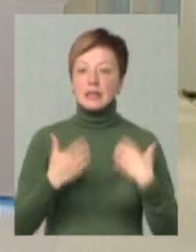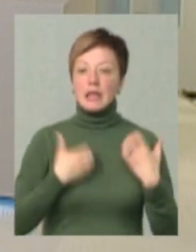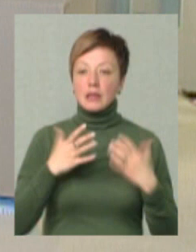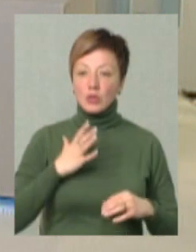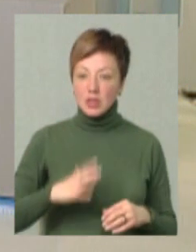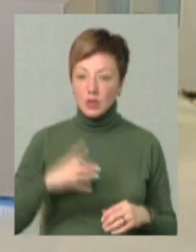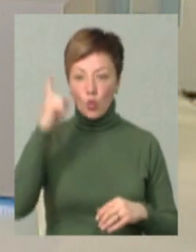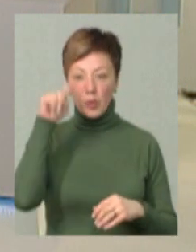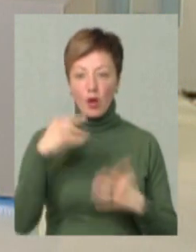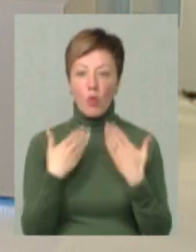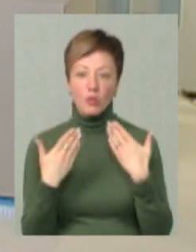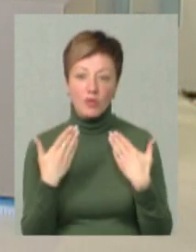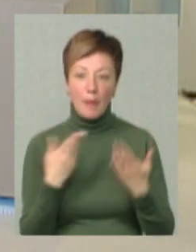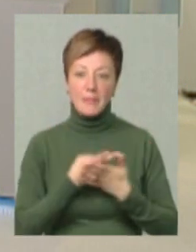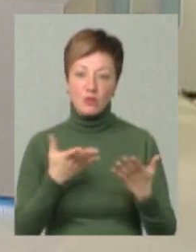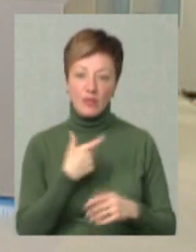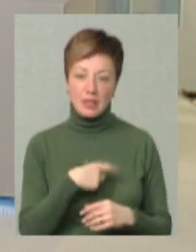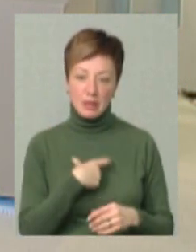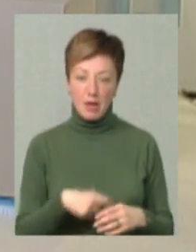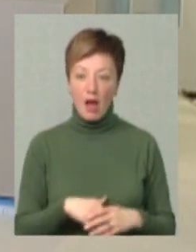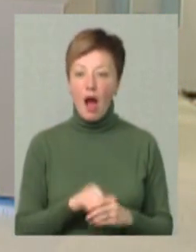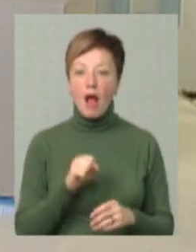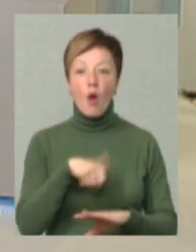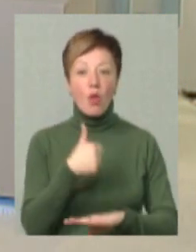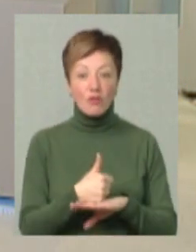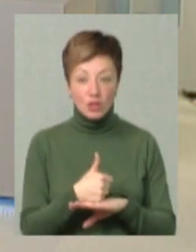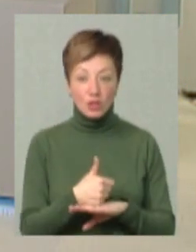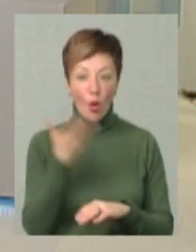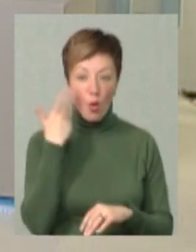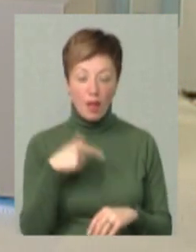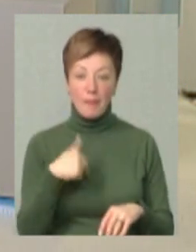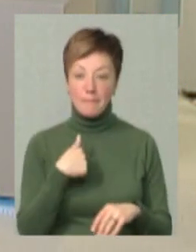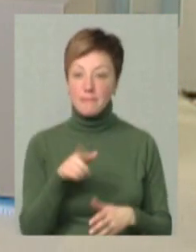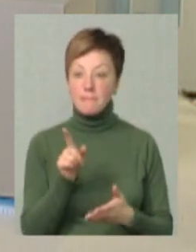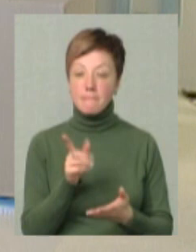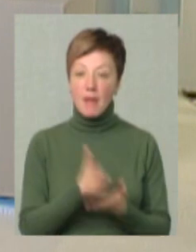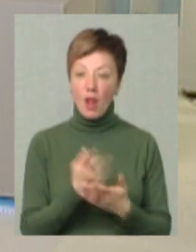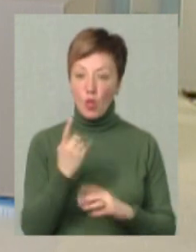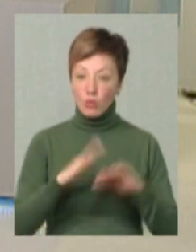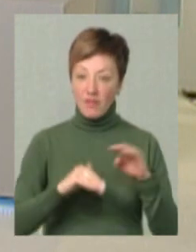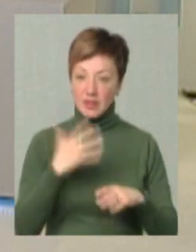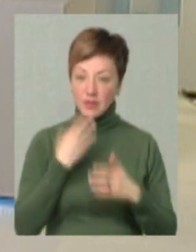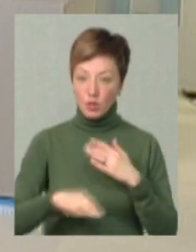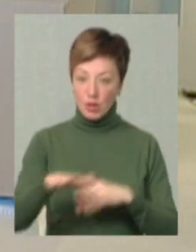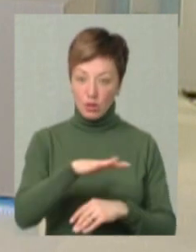вміння комунікувати, вміння презентувати себе. Але найголовніше, коли ми мали одну професію на своїй території, приїхали